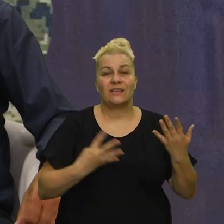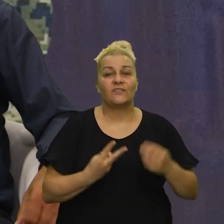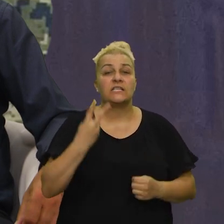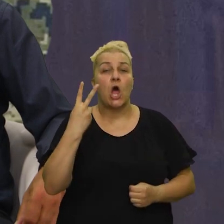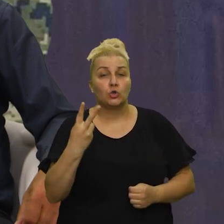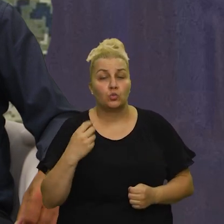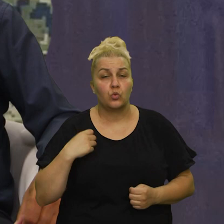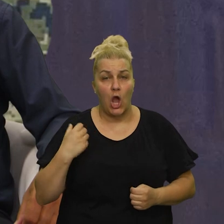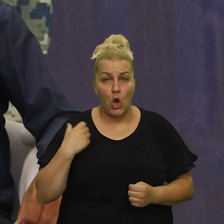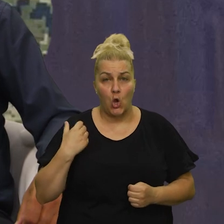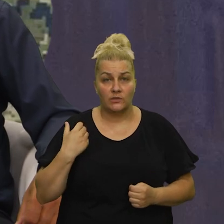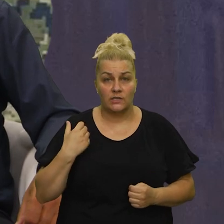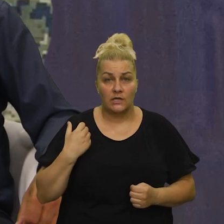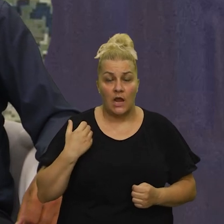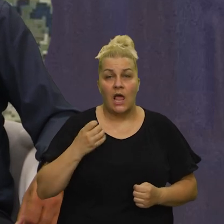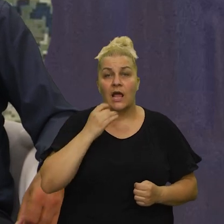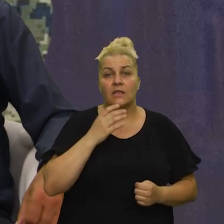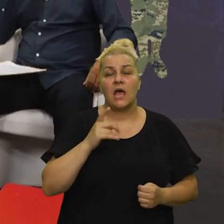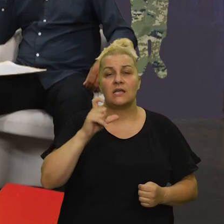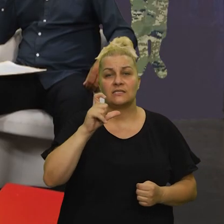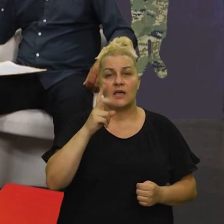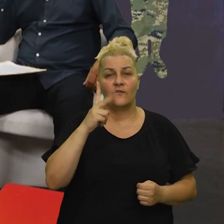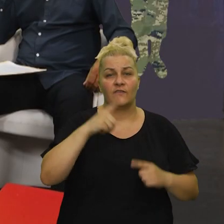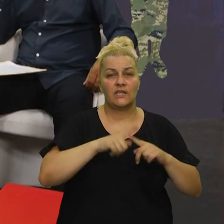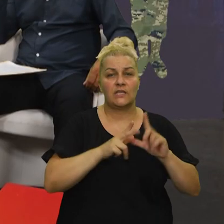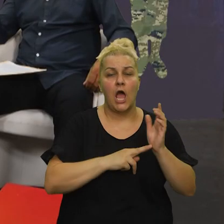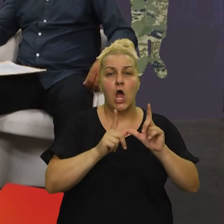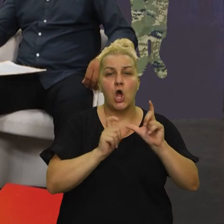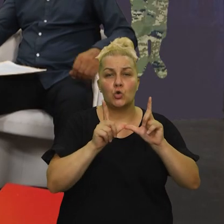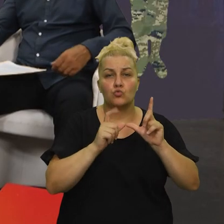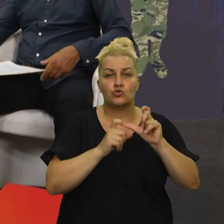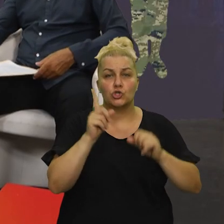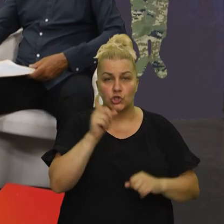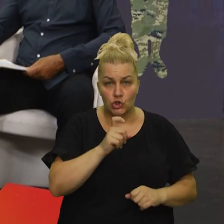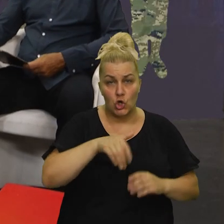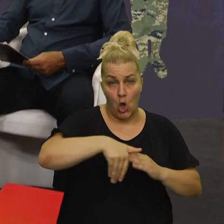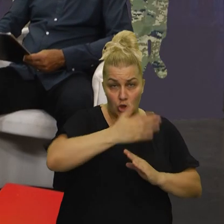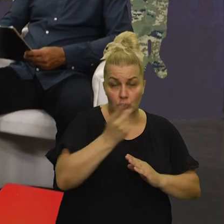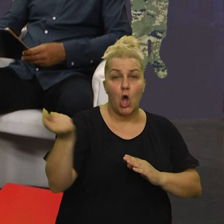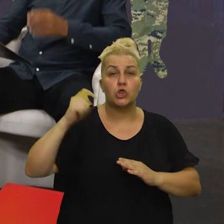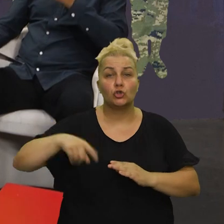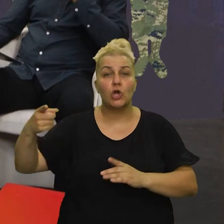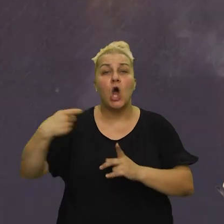92. godine poslije odlaska Cvitanušića i kada je došao Damir Krstičević,